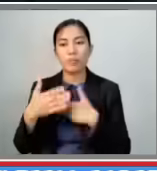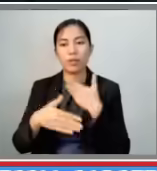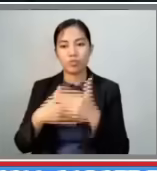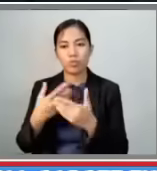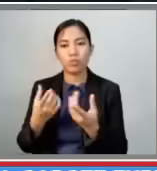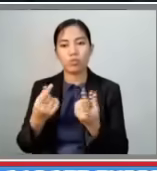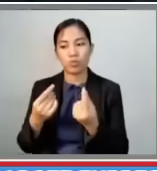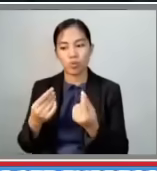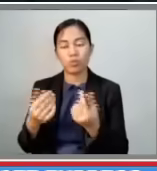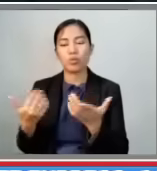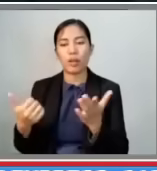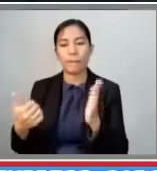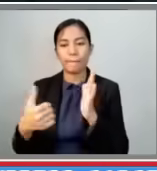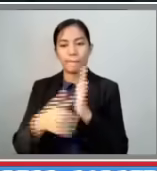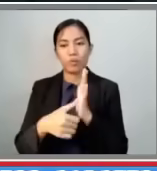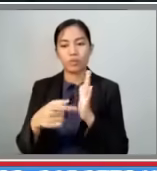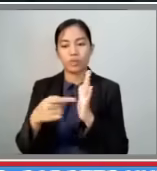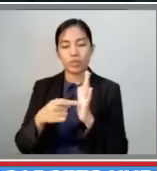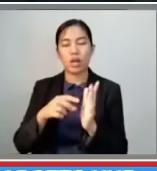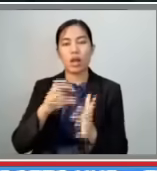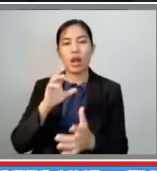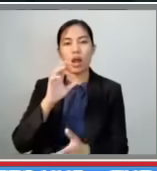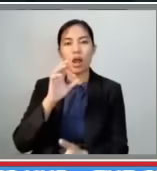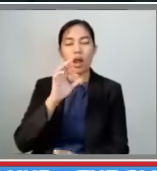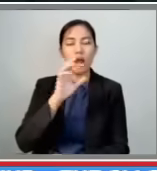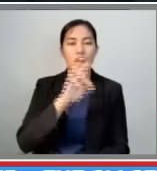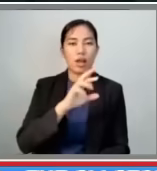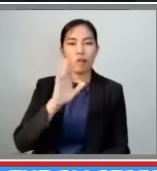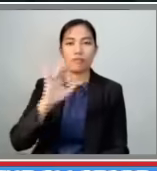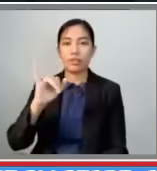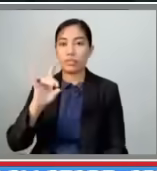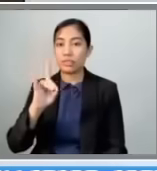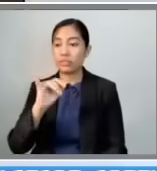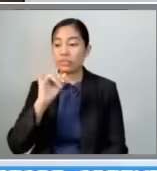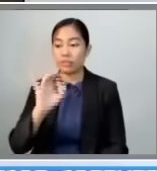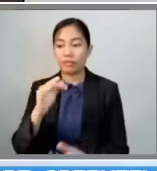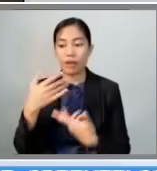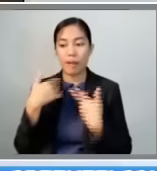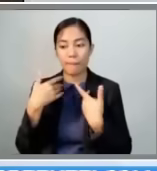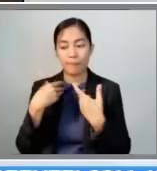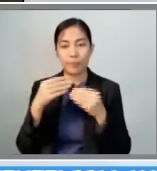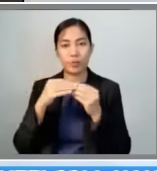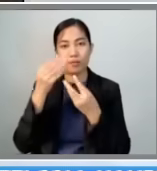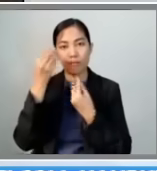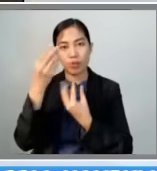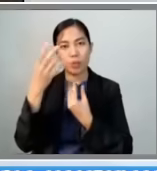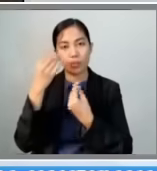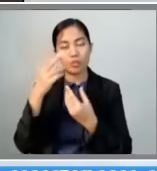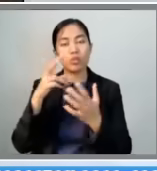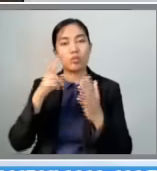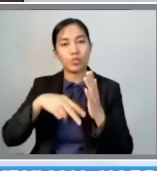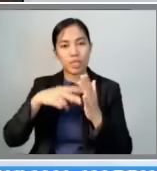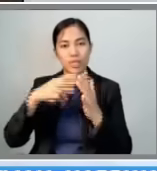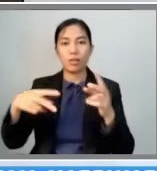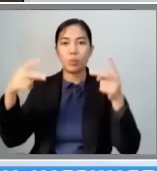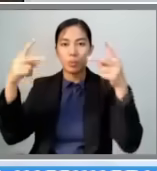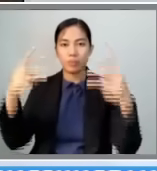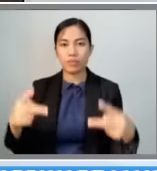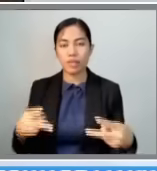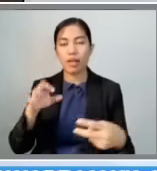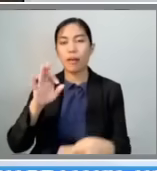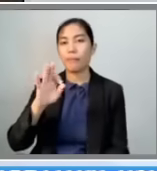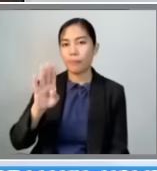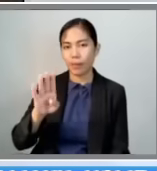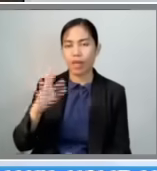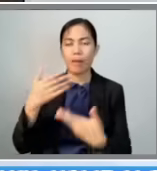RFID po ito. At kung may karagdagang detalye po siguro, pumunta sa inyong website. Tama po sir. Sa website namin, even sa Facebook account po namin